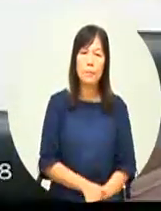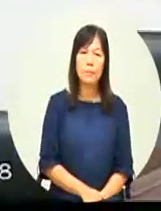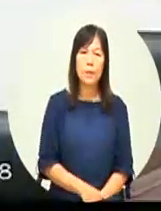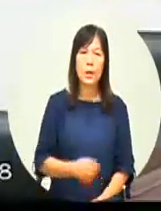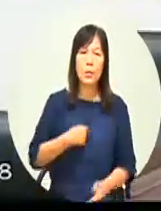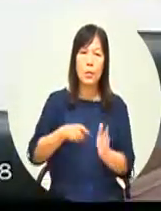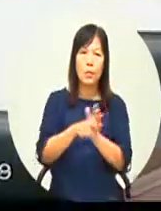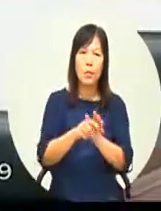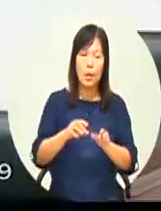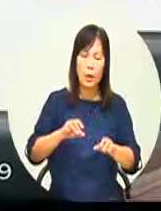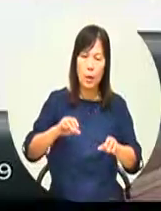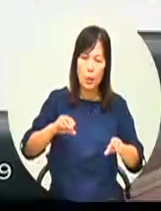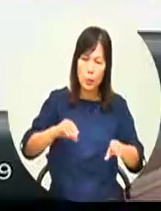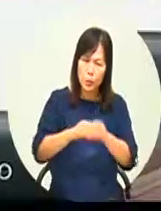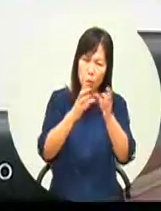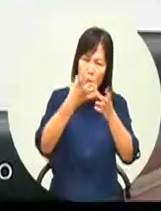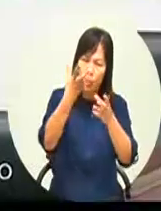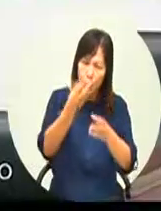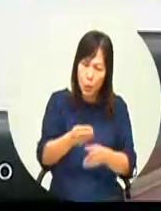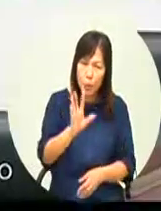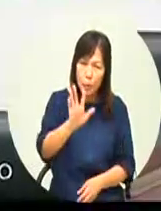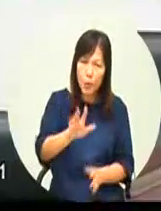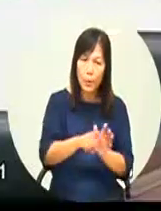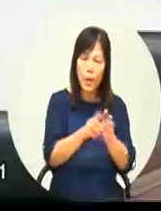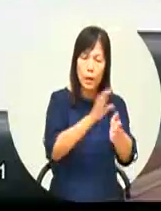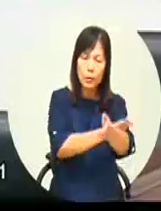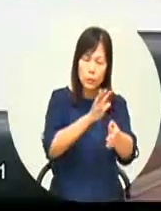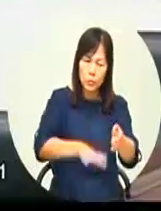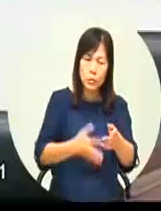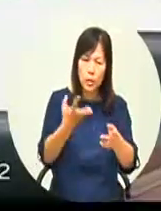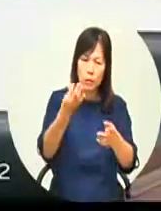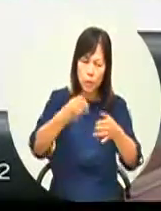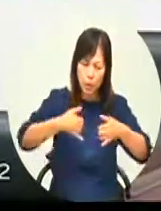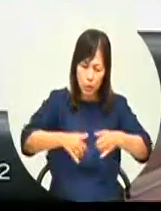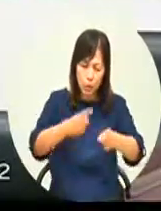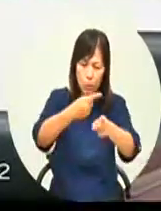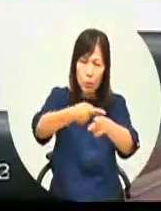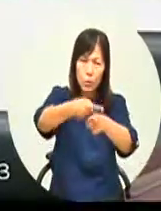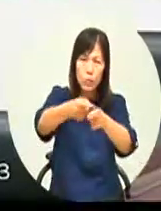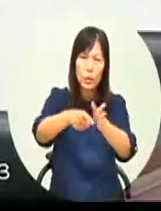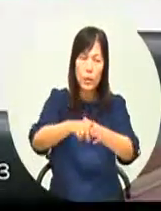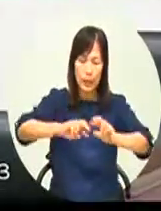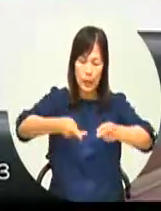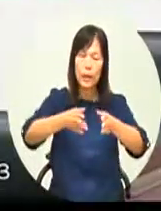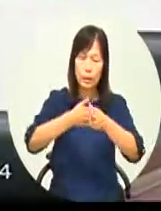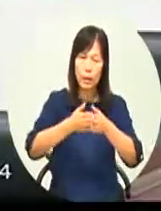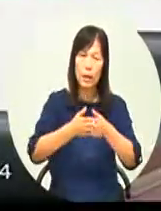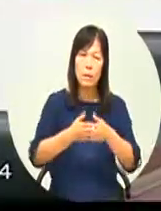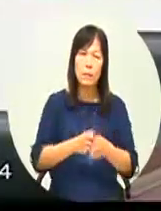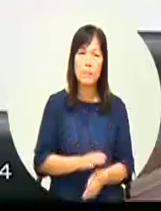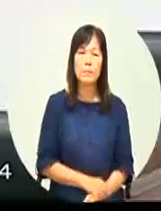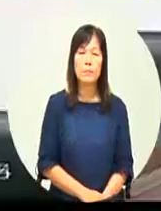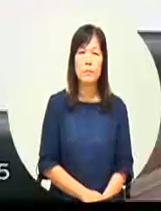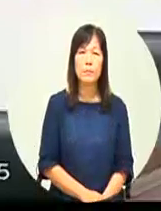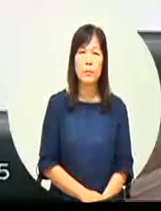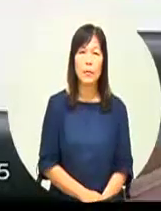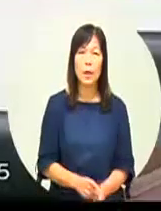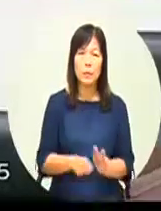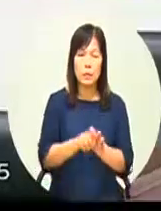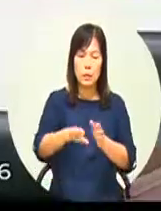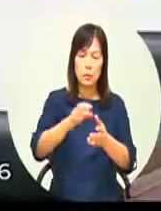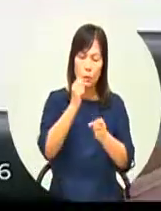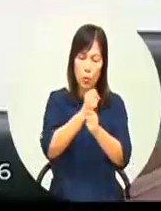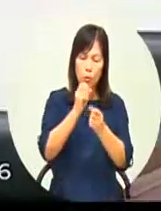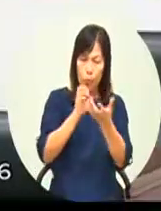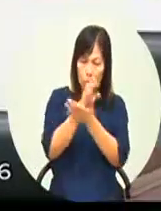肇事率有降低吗？那左营还有多少的路段需要进行来改善哦？那其实在这个施政表现